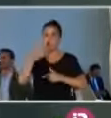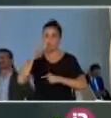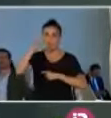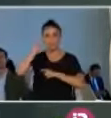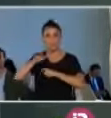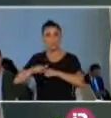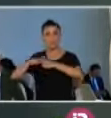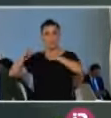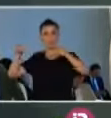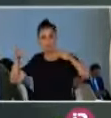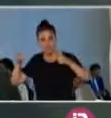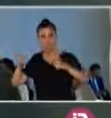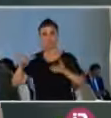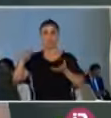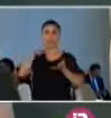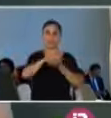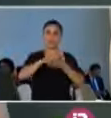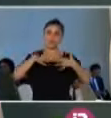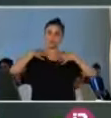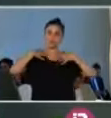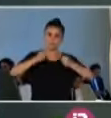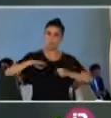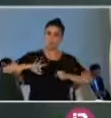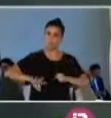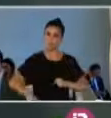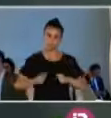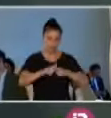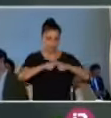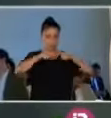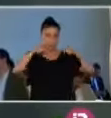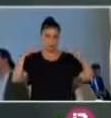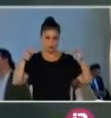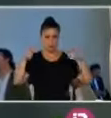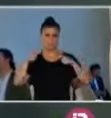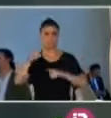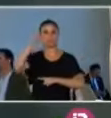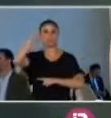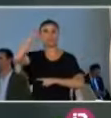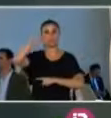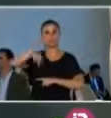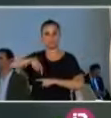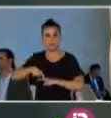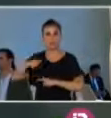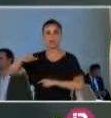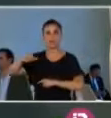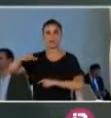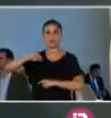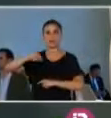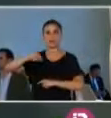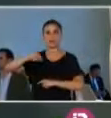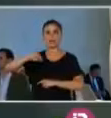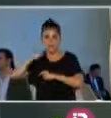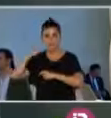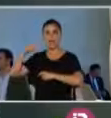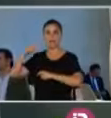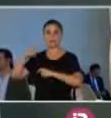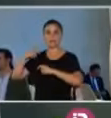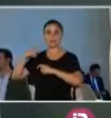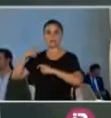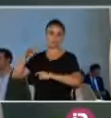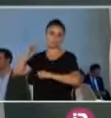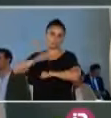professors, han de fer més centres de salut amb més professionals sanitaris i han d'habilitar més residències i nous hospitals de